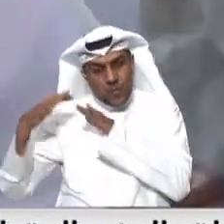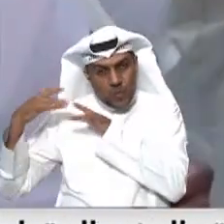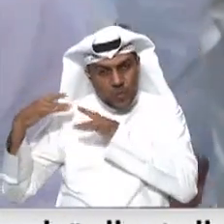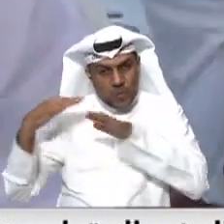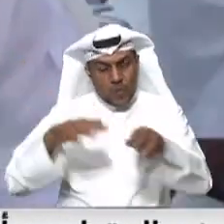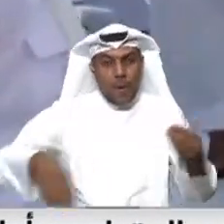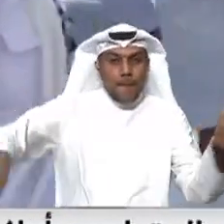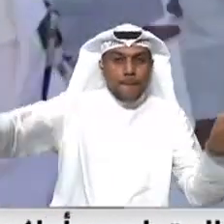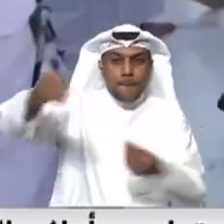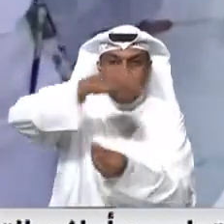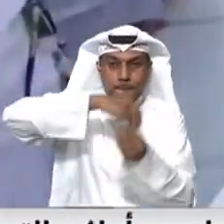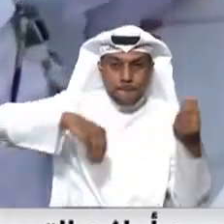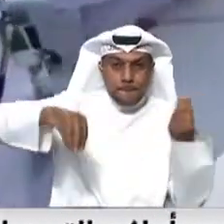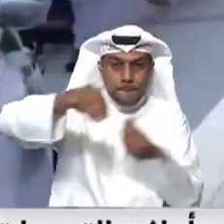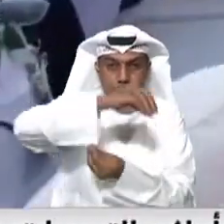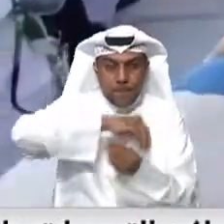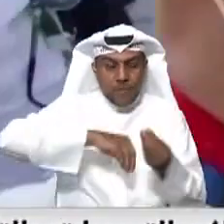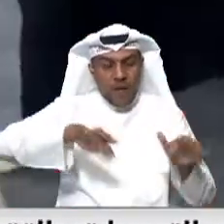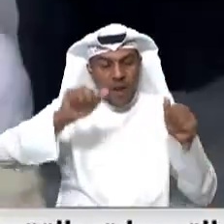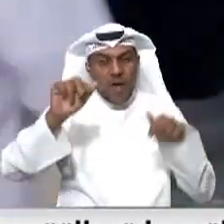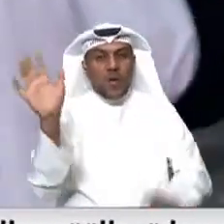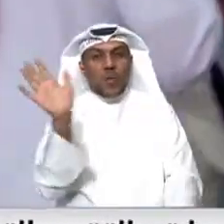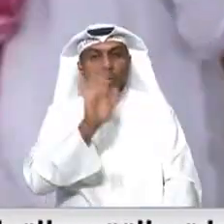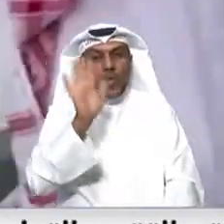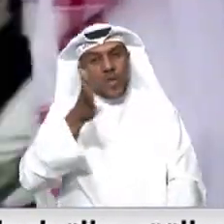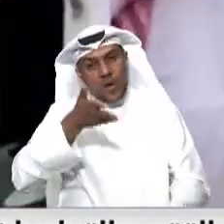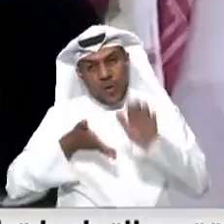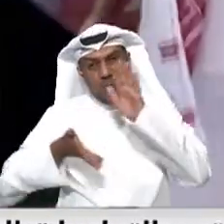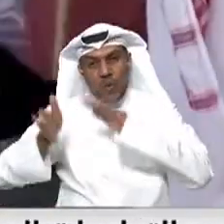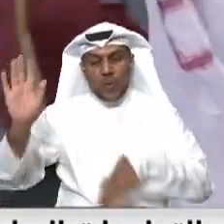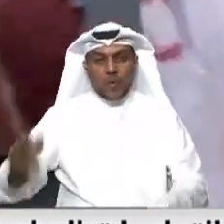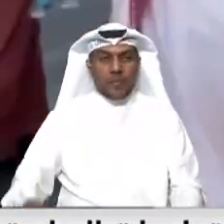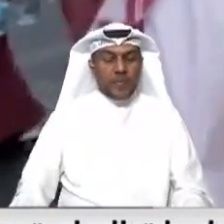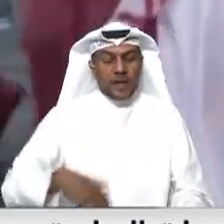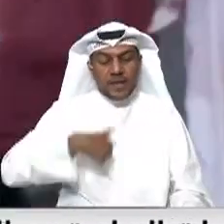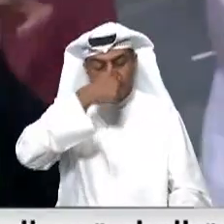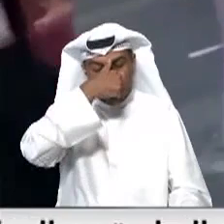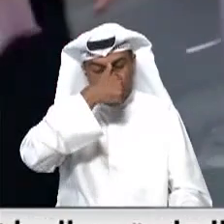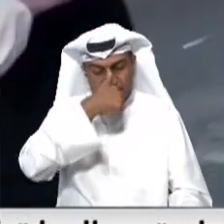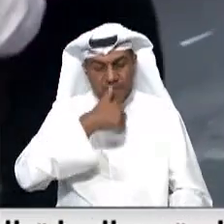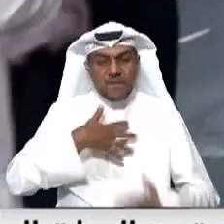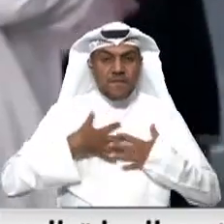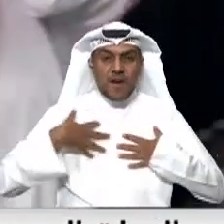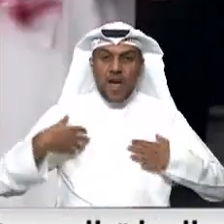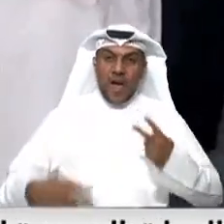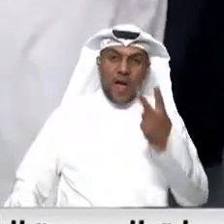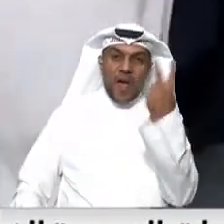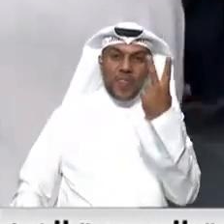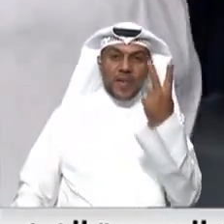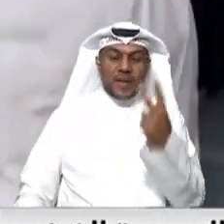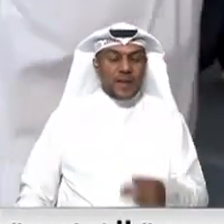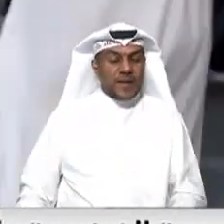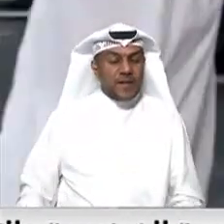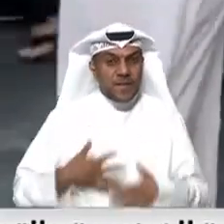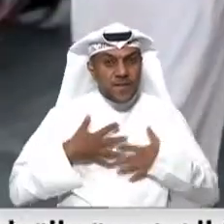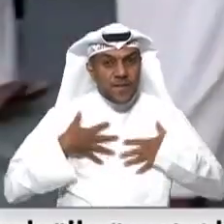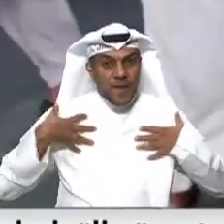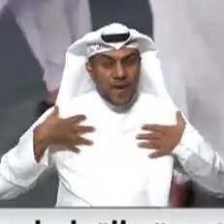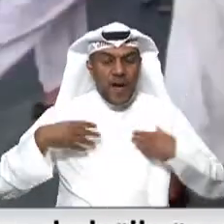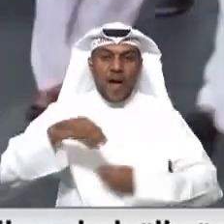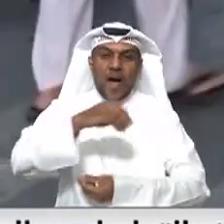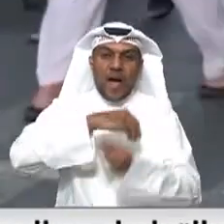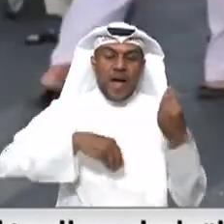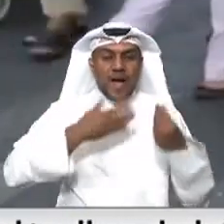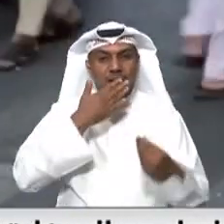العتيق وطواف الوداع. أنا فرحان وحزين، فرحان لأني كنت قاعد في الجنة،